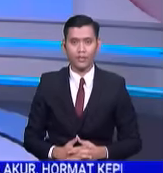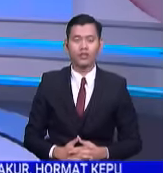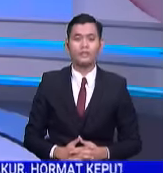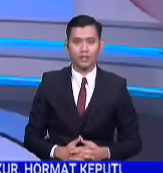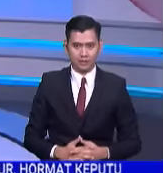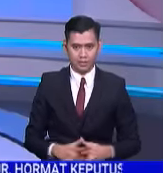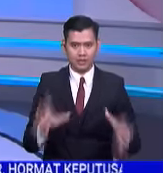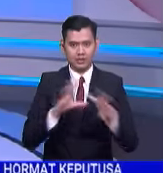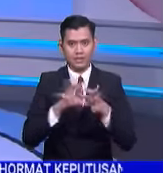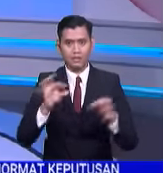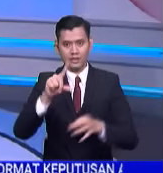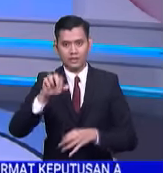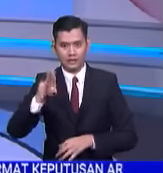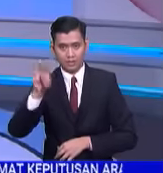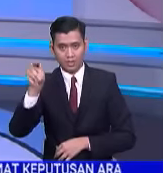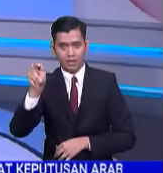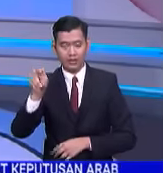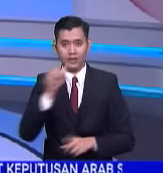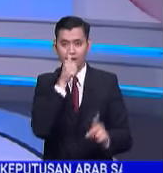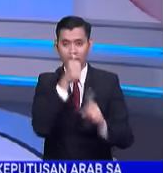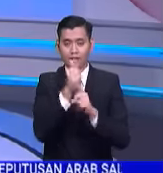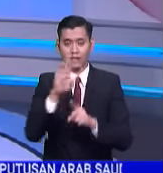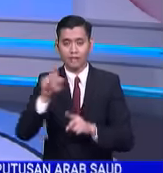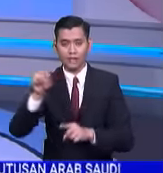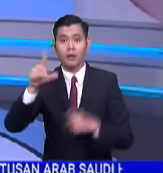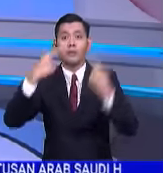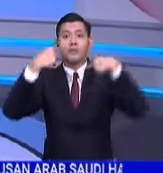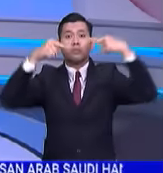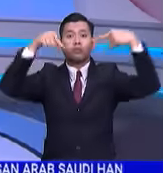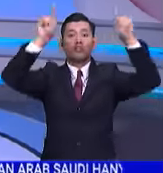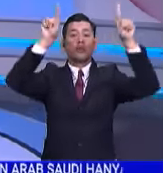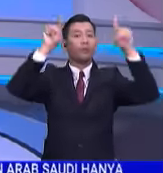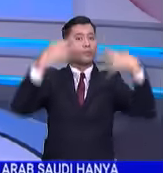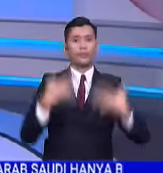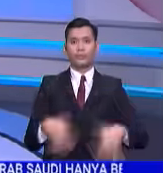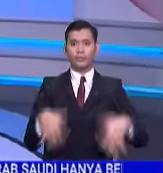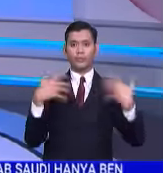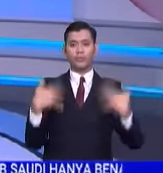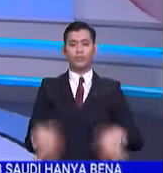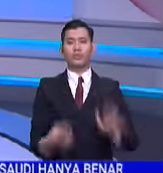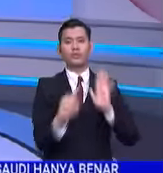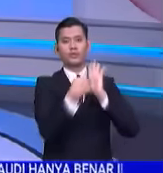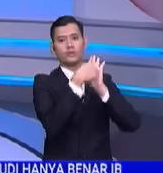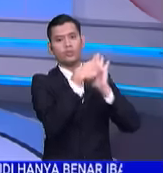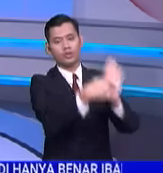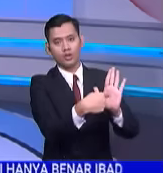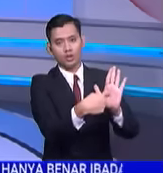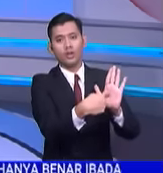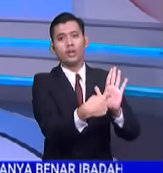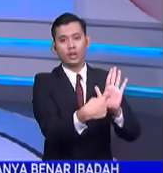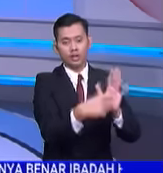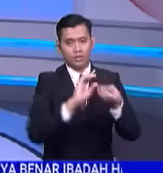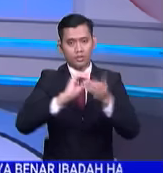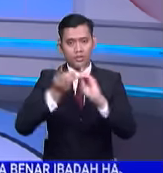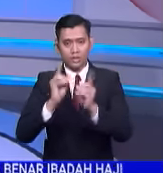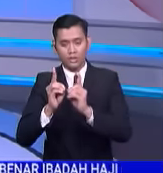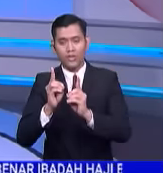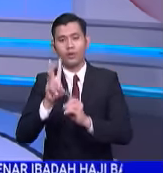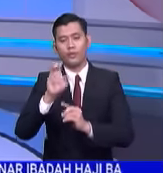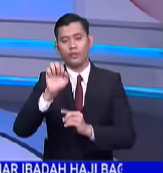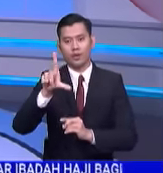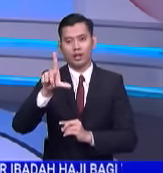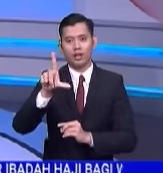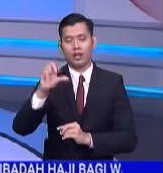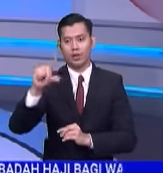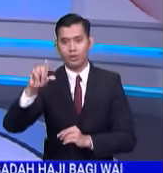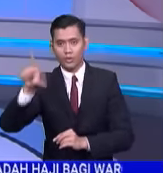Filem Gran arahan Ariel Abu Bakar berjaya mencipta sejarah kerana disiarkan di platform tontonan digital Wellgo